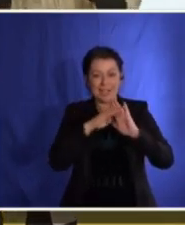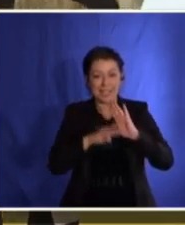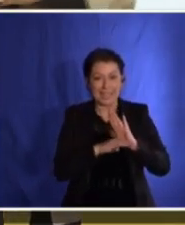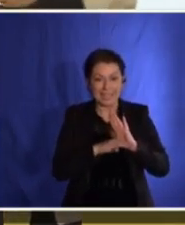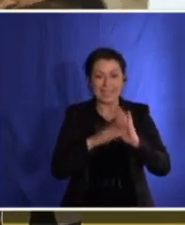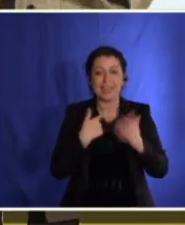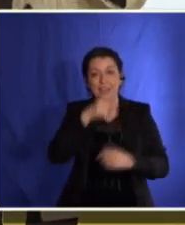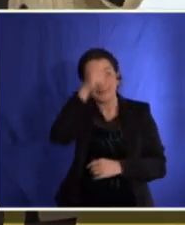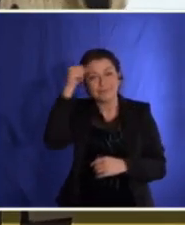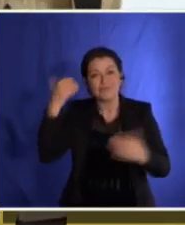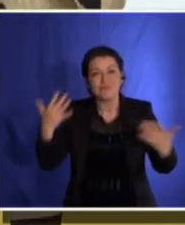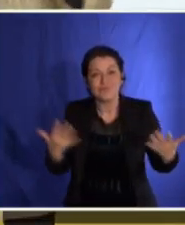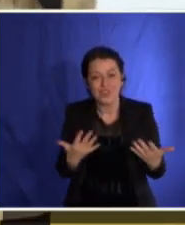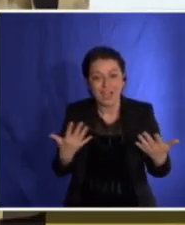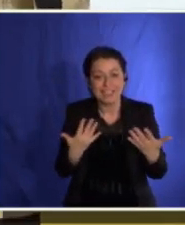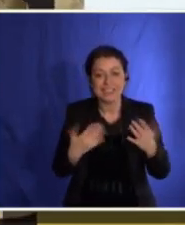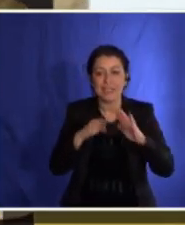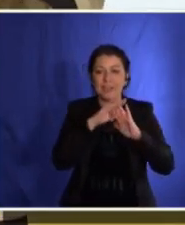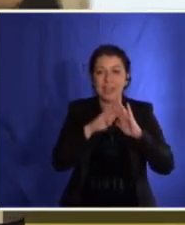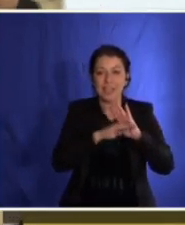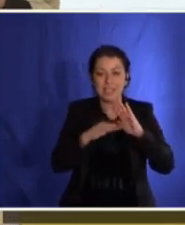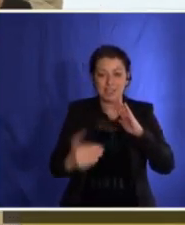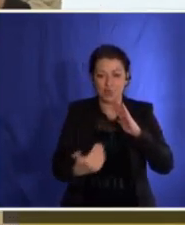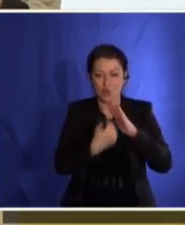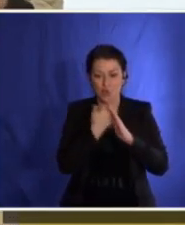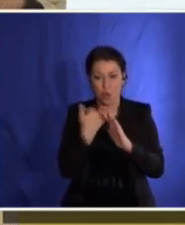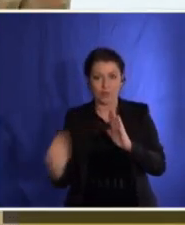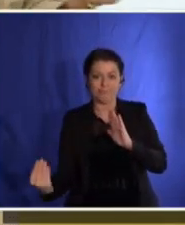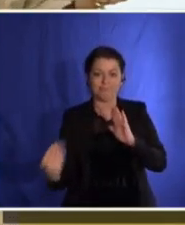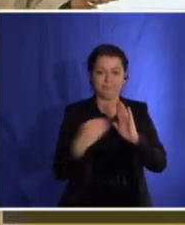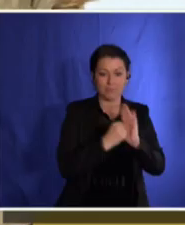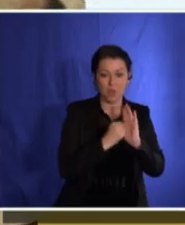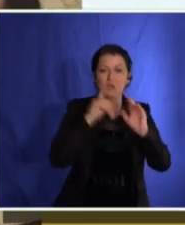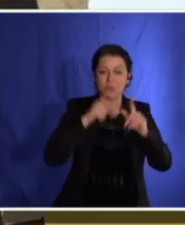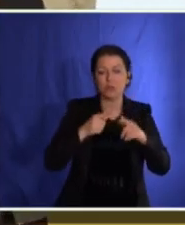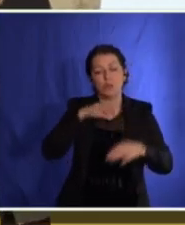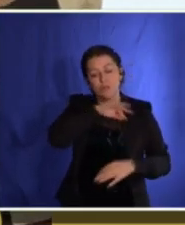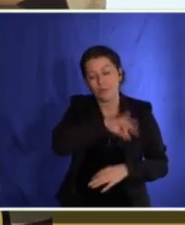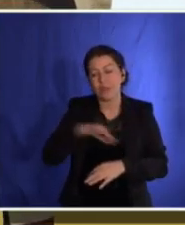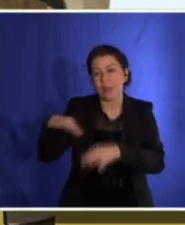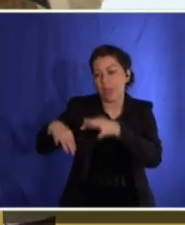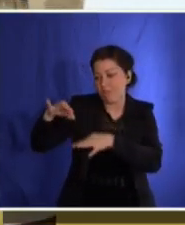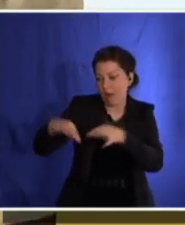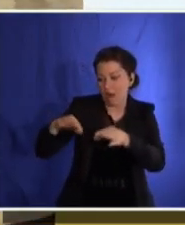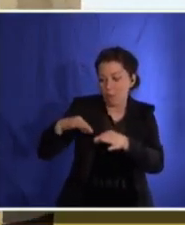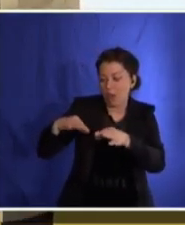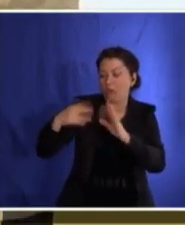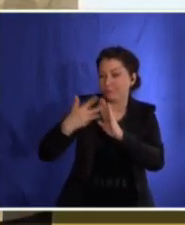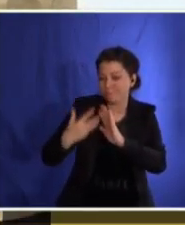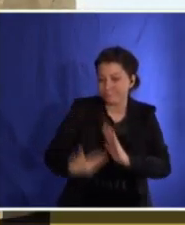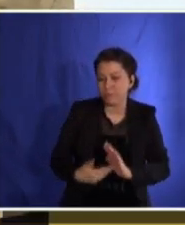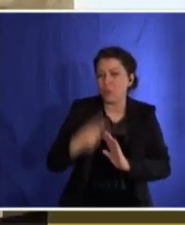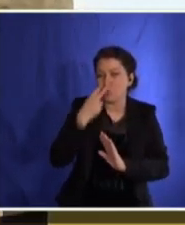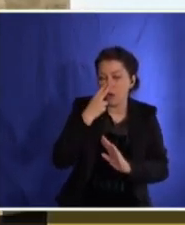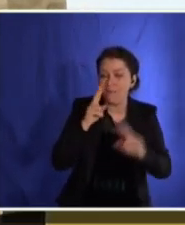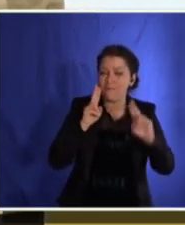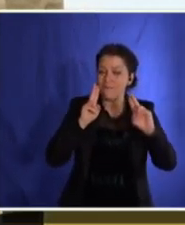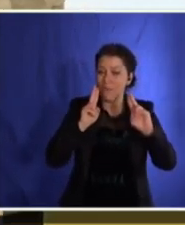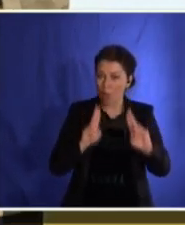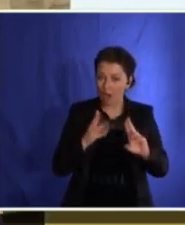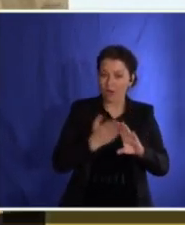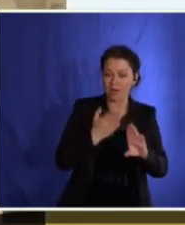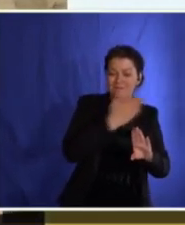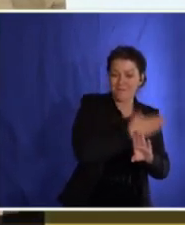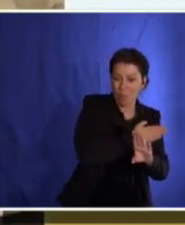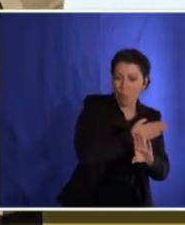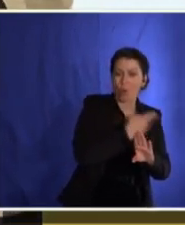Gesetz, das sozusagen neu gemacht wird, wird dann verpflichtend evaluiert und wir schauen dann, ob es wirklich das, was versprochen